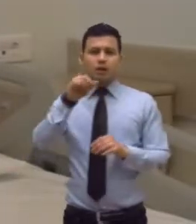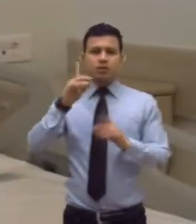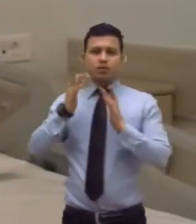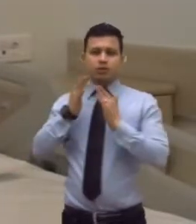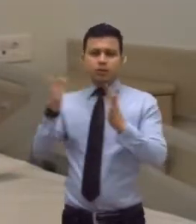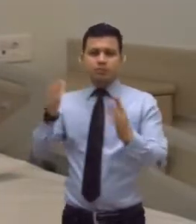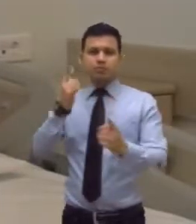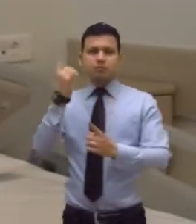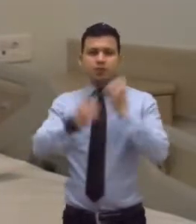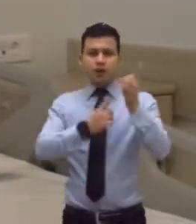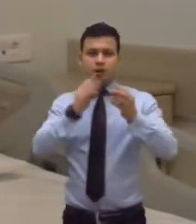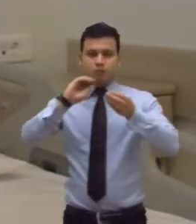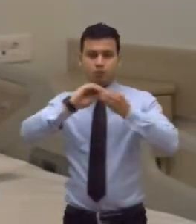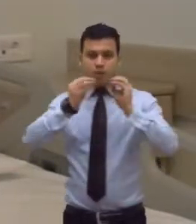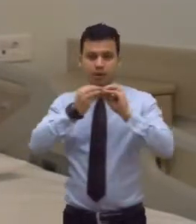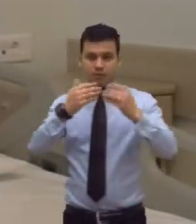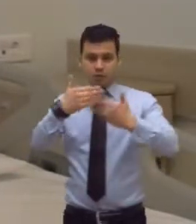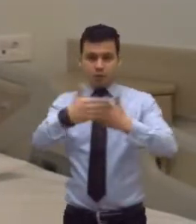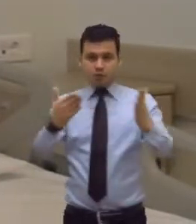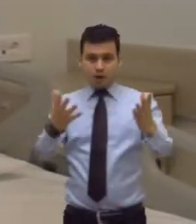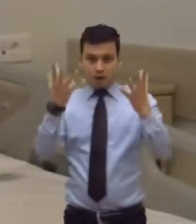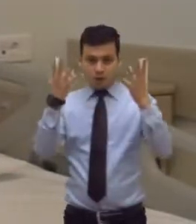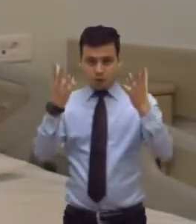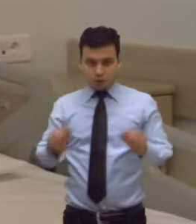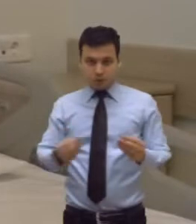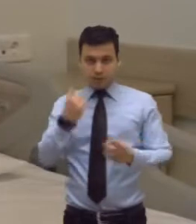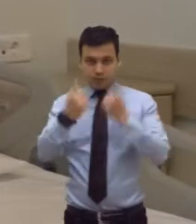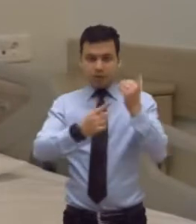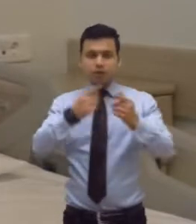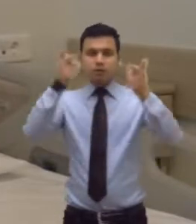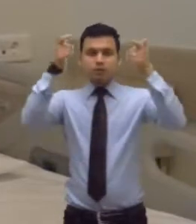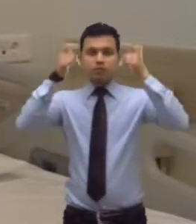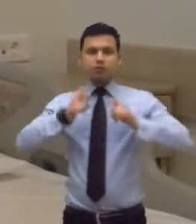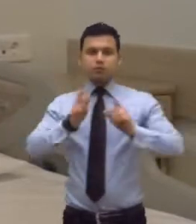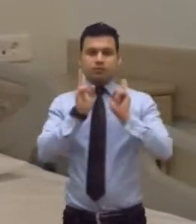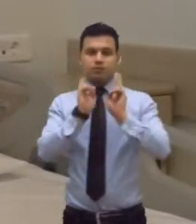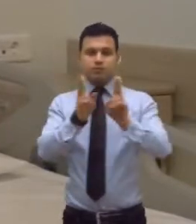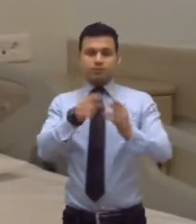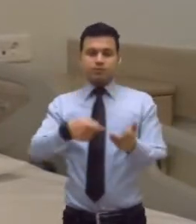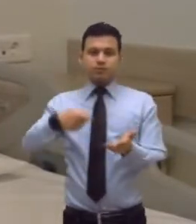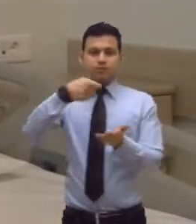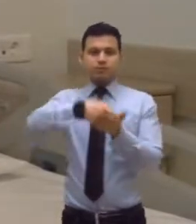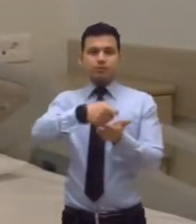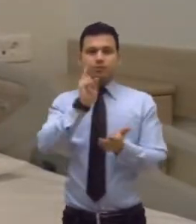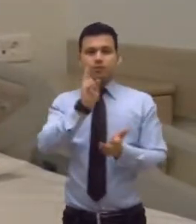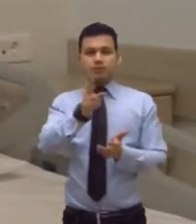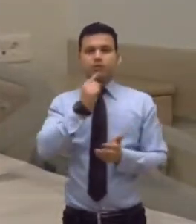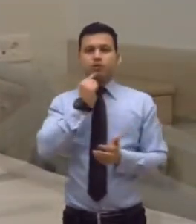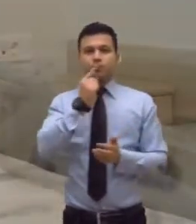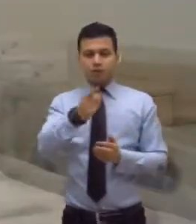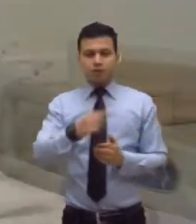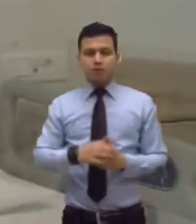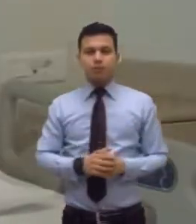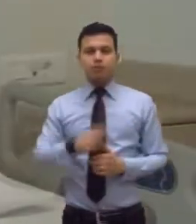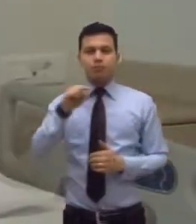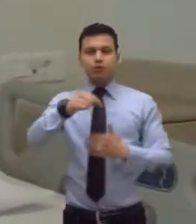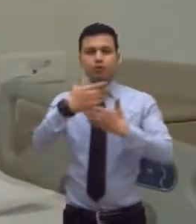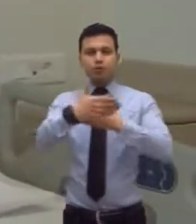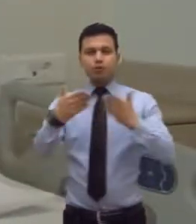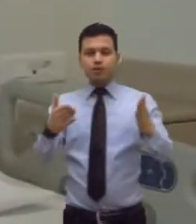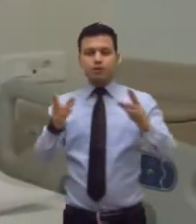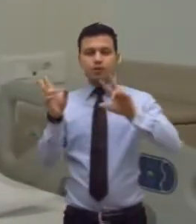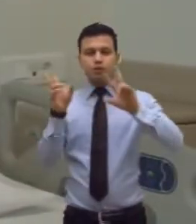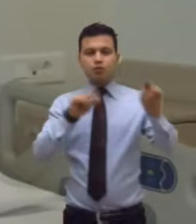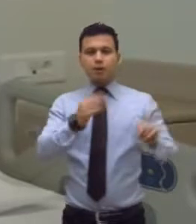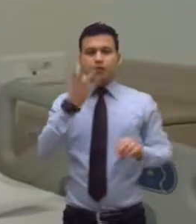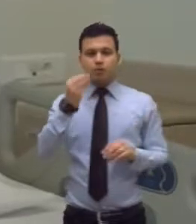veya kısıtlı olarak hastanemizin demirbaş ve sarf malzemelerine verilen zarar hastalarımızdan tazmin edilir.